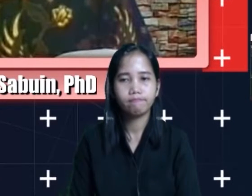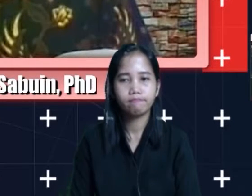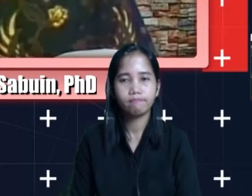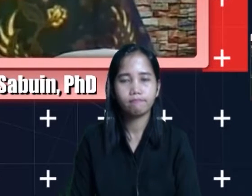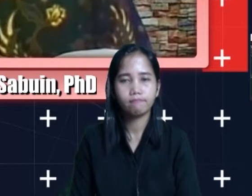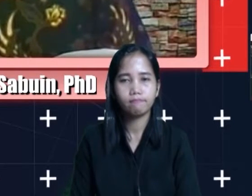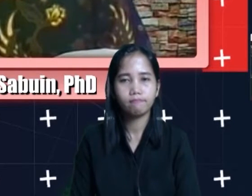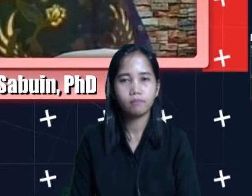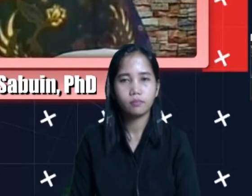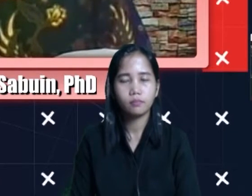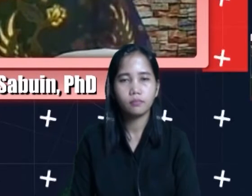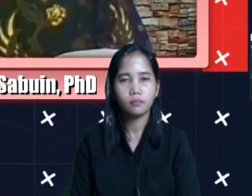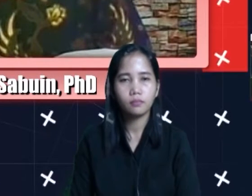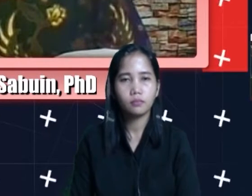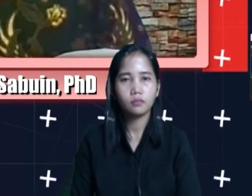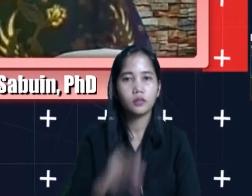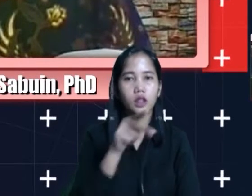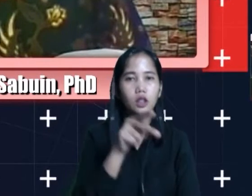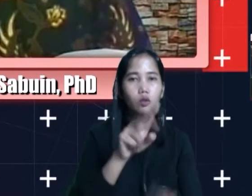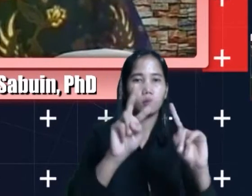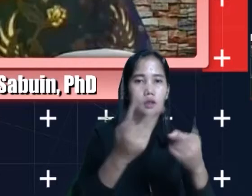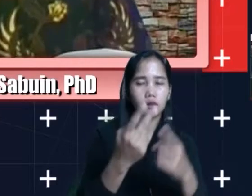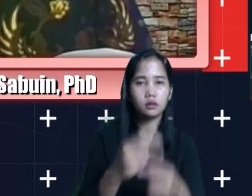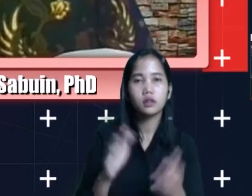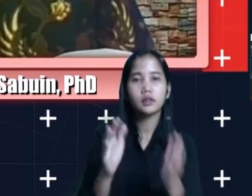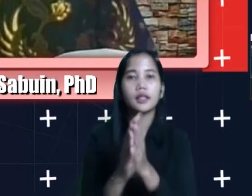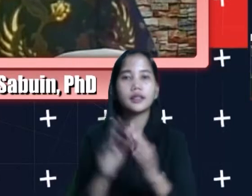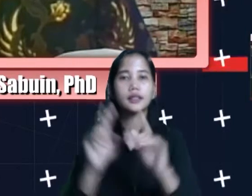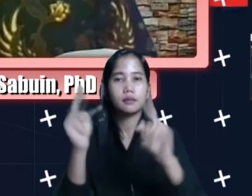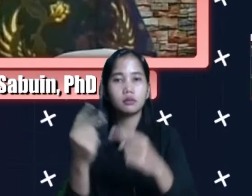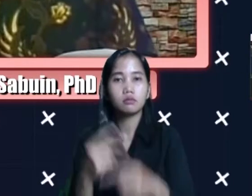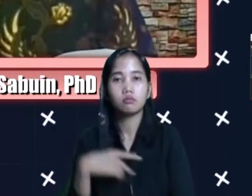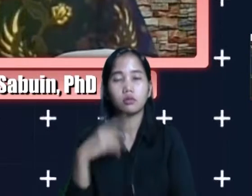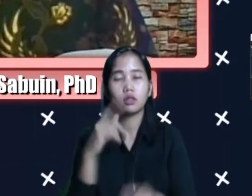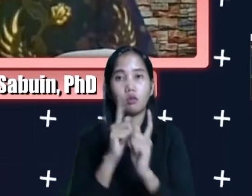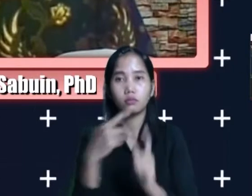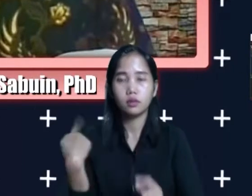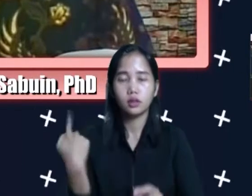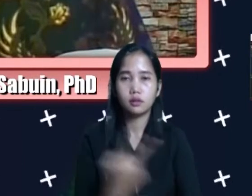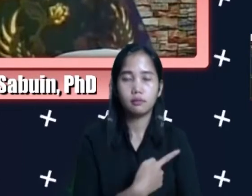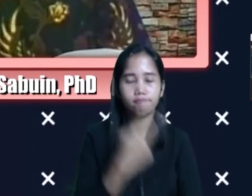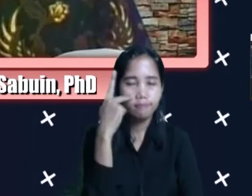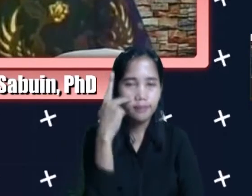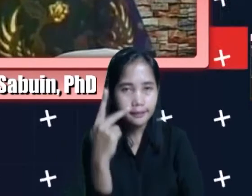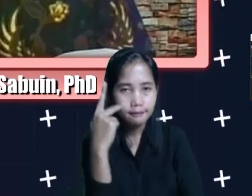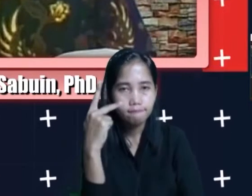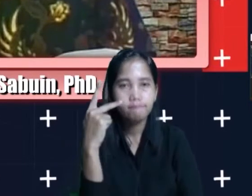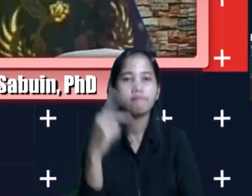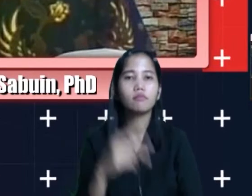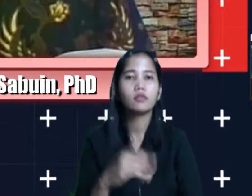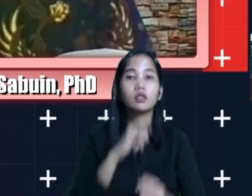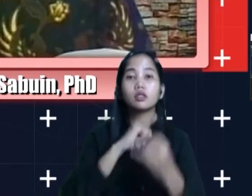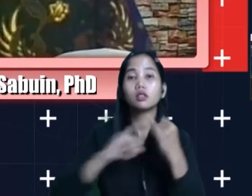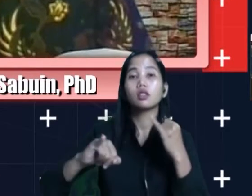dan 13. Karena kalau kita lihat di ayat yang ke-12 kan itu terakhirnya masih koma. Ya kan? Masih bisa disambung.